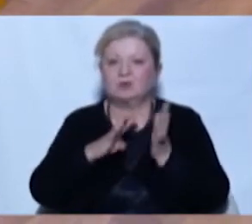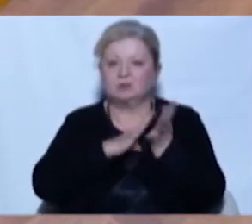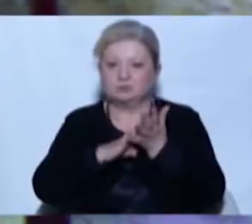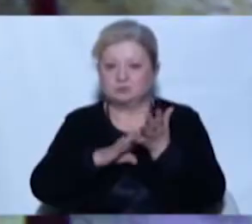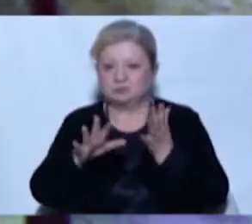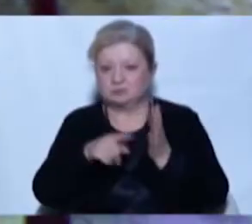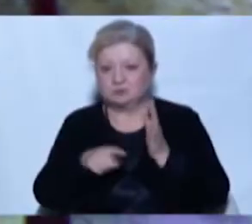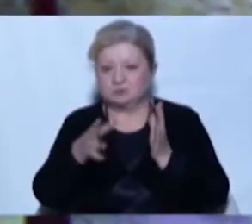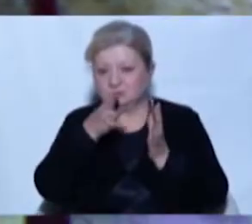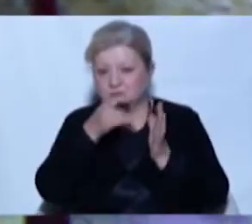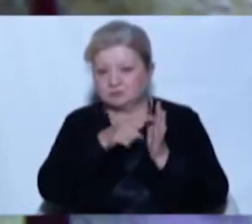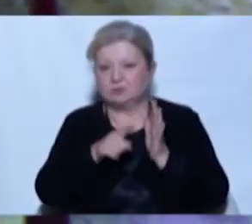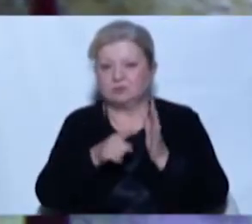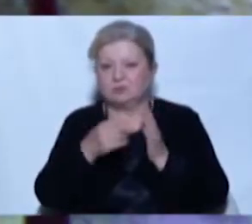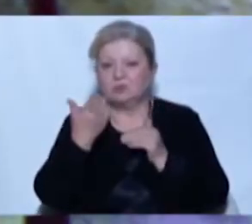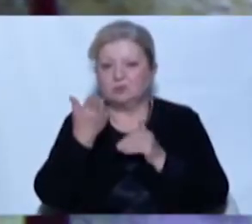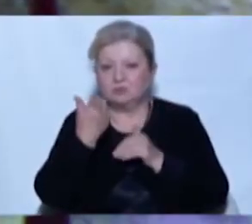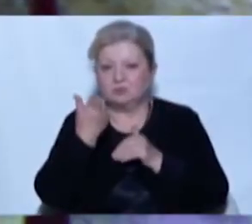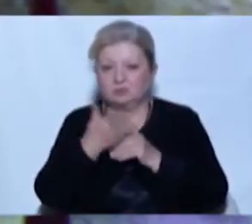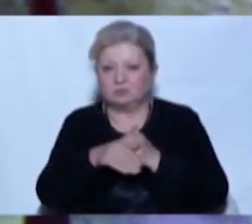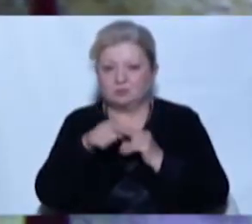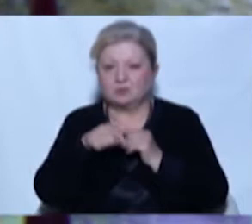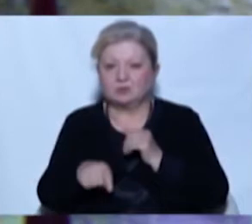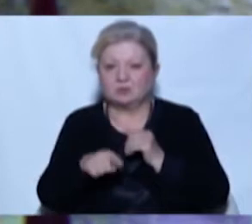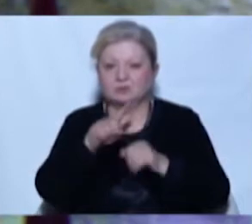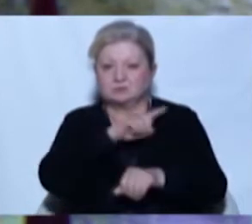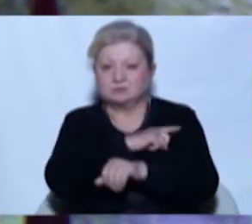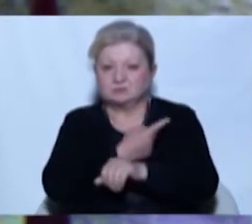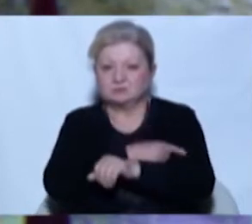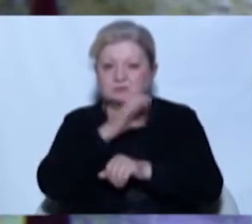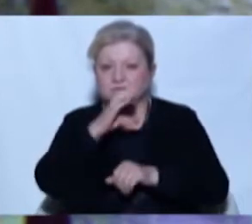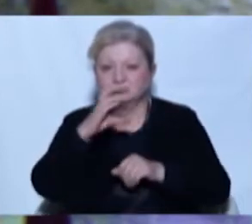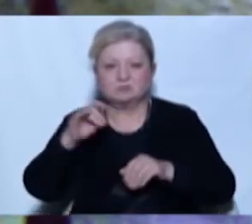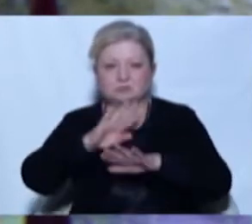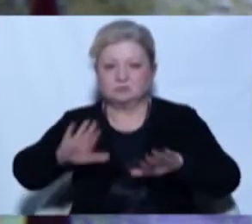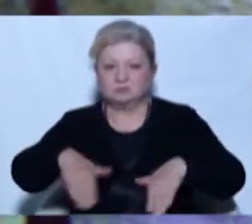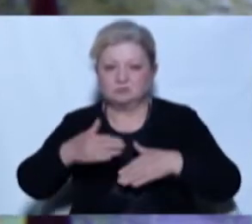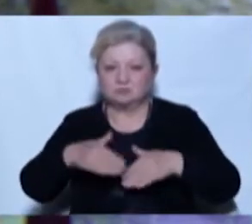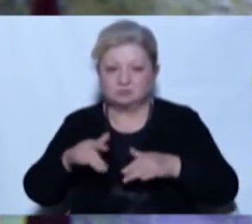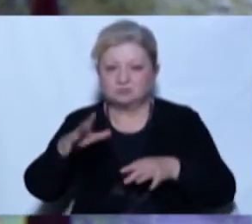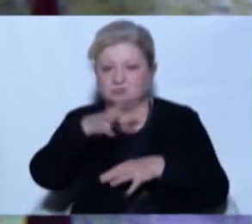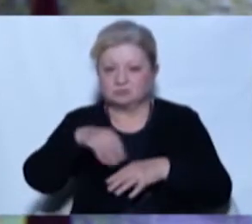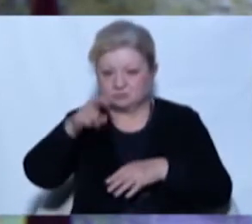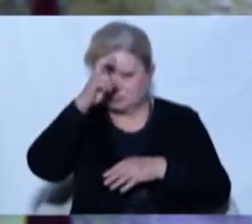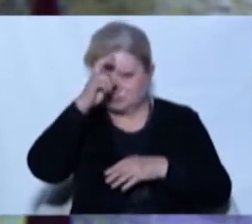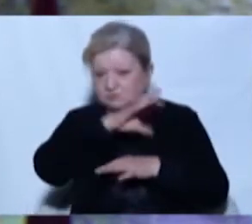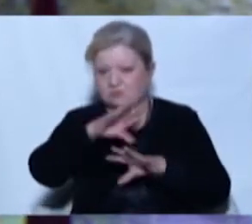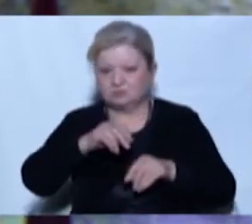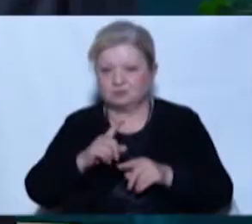წლებში უკვე ეს ძალა არც საბჭოთა კავშირს გააჩნდა და აღარც ამ სახელმწიფოებს ჰქონდათ